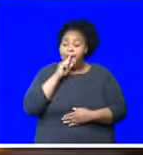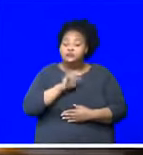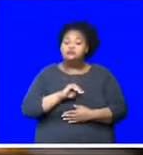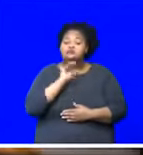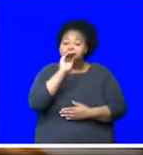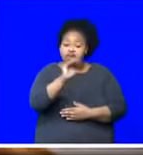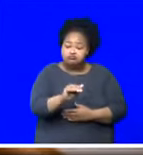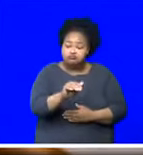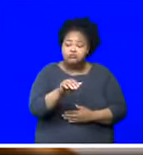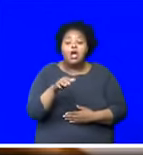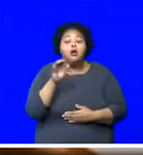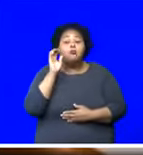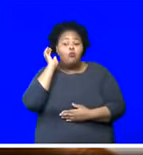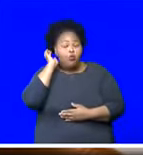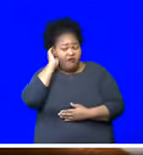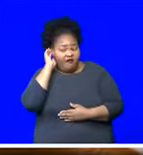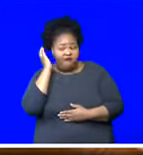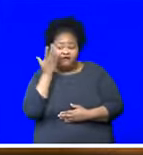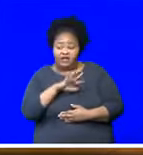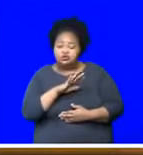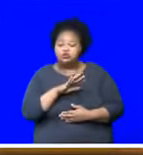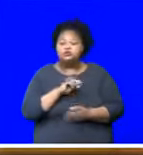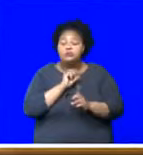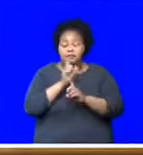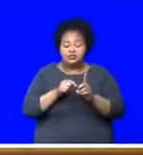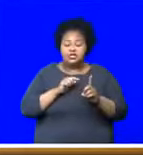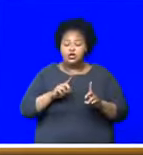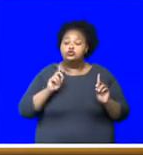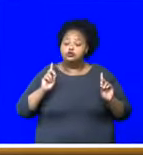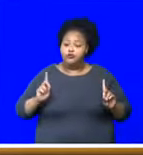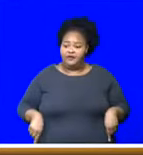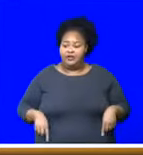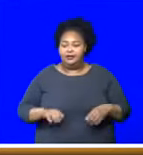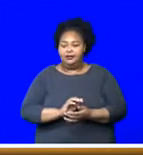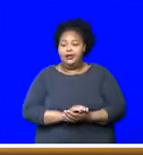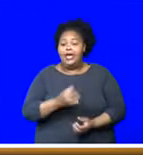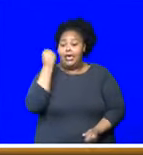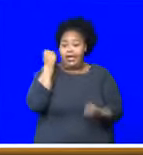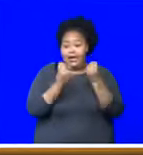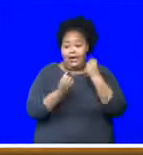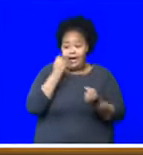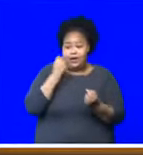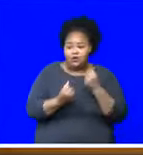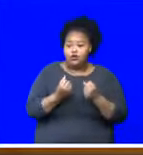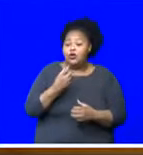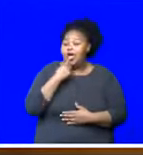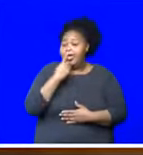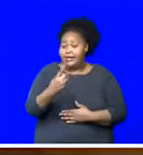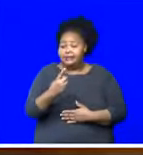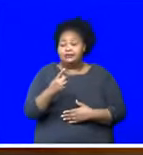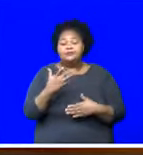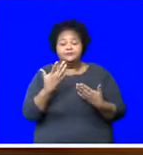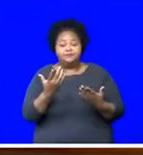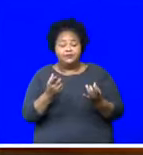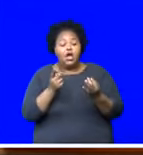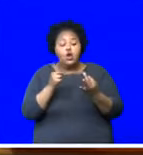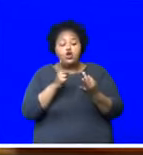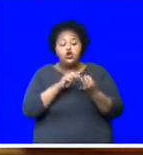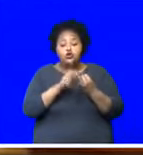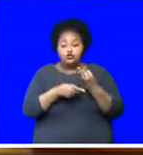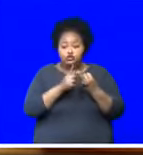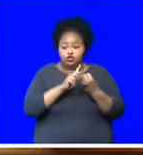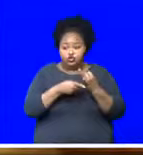uyasishiya emhlabeni. Inkantolo seyijuba lendzaba ivete ukuthi kuyangabadeka ukuthi labasolwa bayati